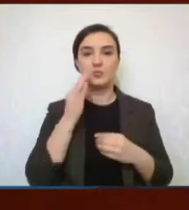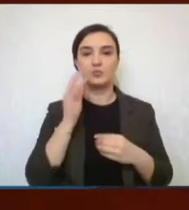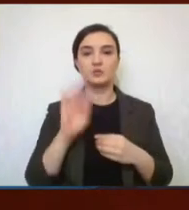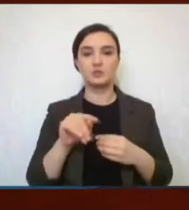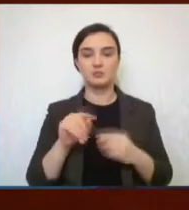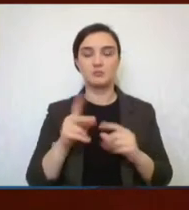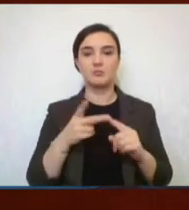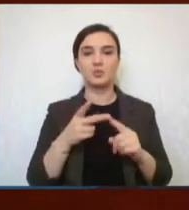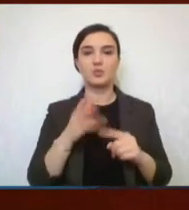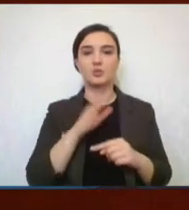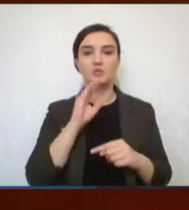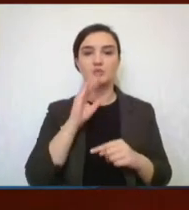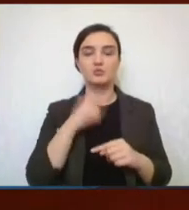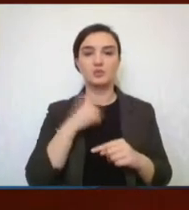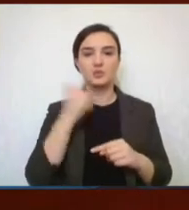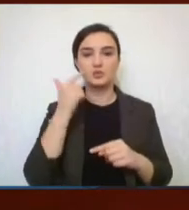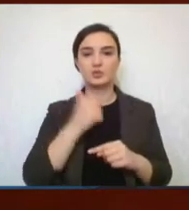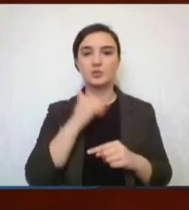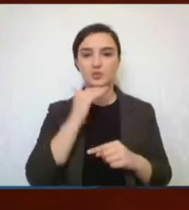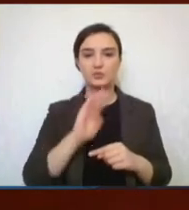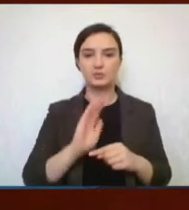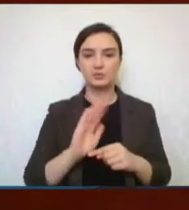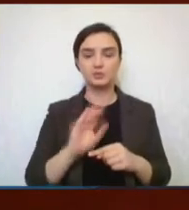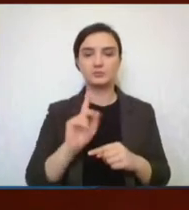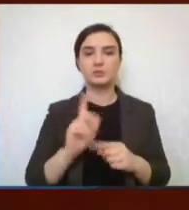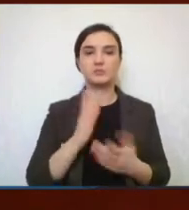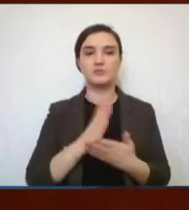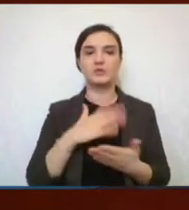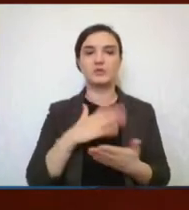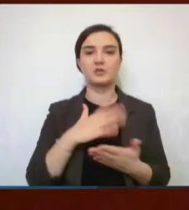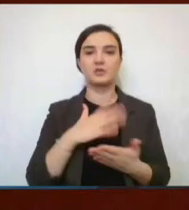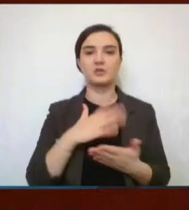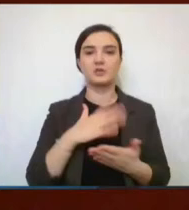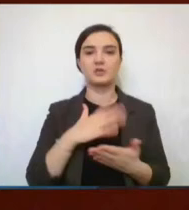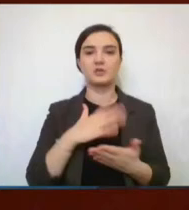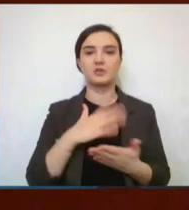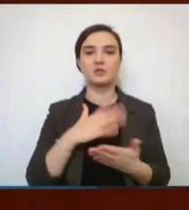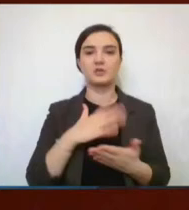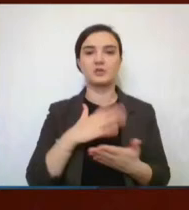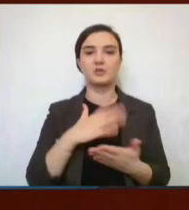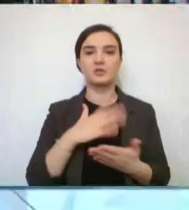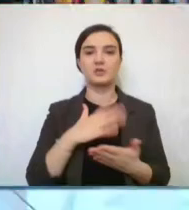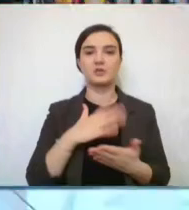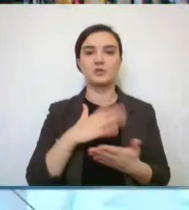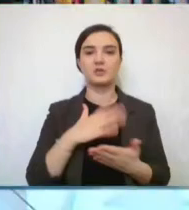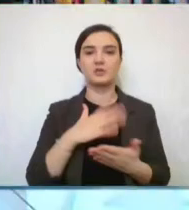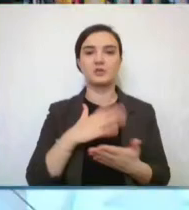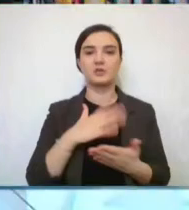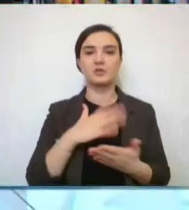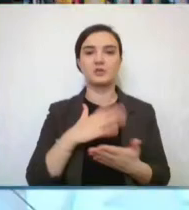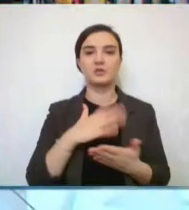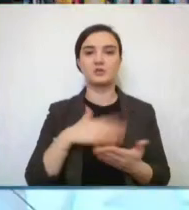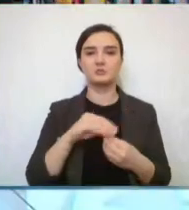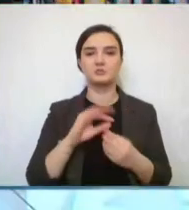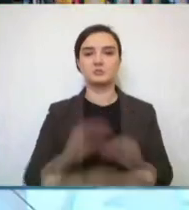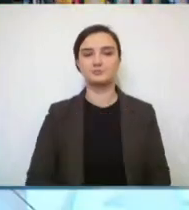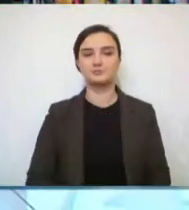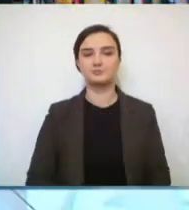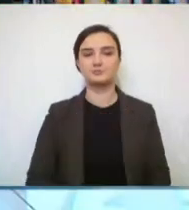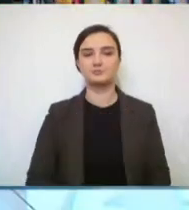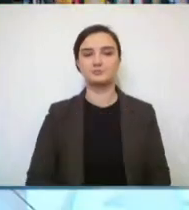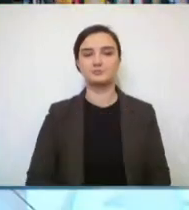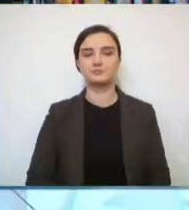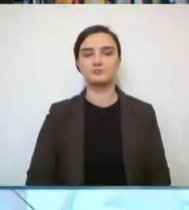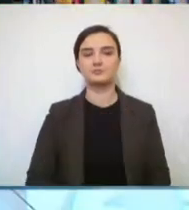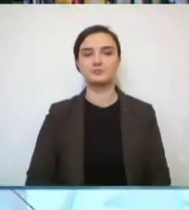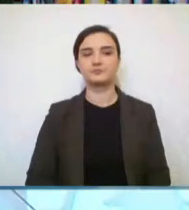ჩვენი ცოდნა არ ყოფნის მაგრამ ვართ კრიტიკულად განწყობი ლოგიკურად მიყვებით მაგრამ ჩვენი ლოგიკა ეყრდნობა იმ ცოდნას და შეიძლება ქონდეს